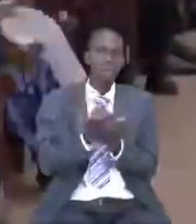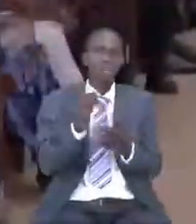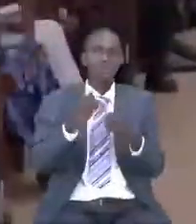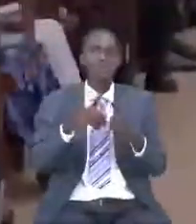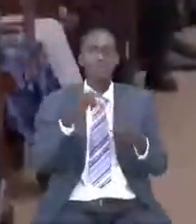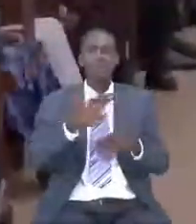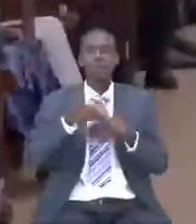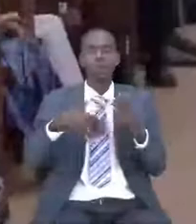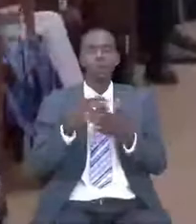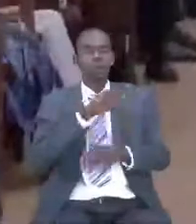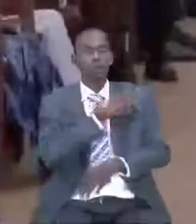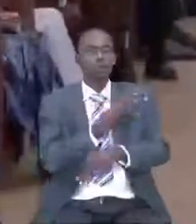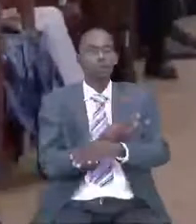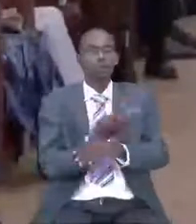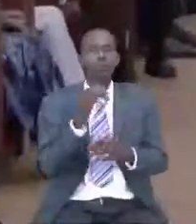et cette voix,